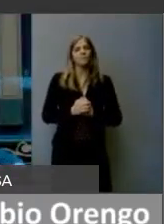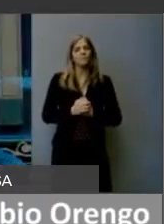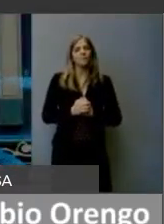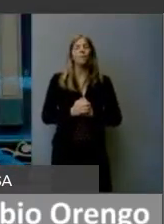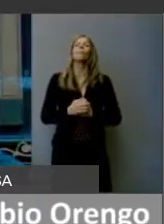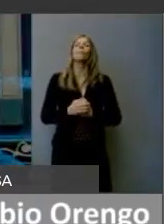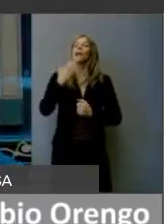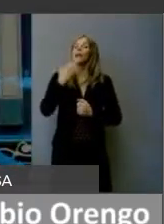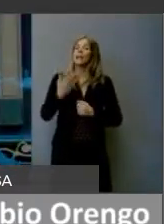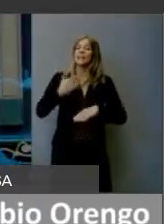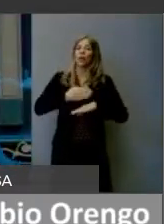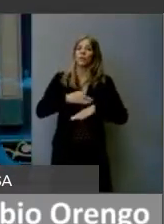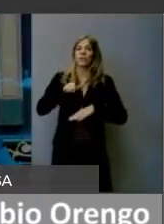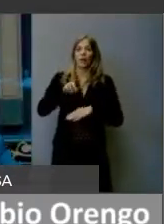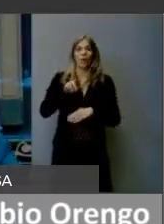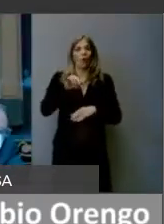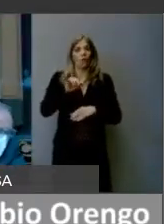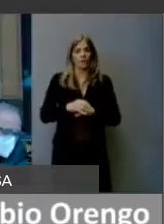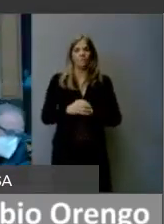Grazie consigliera Lodi.